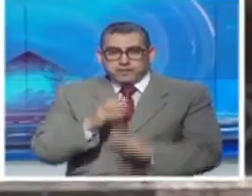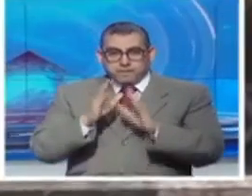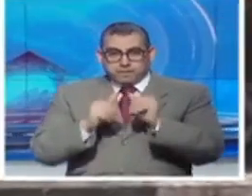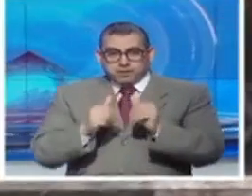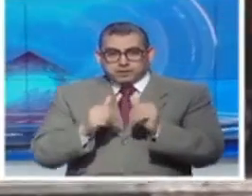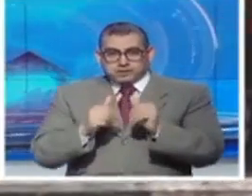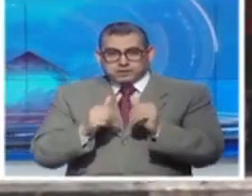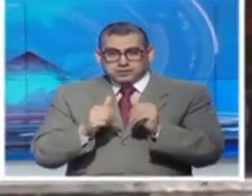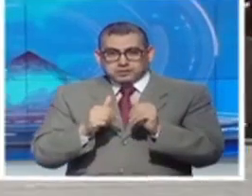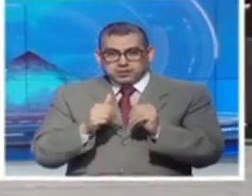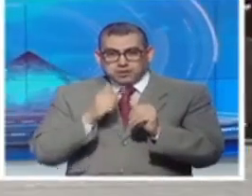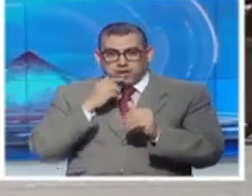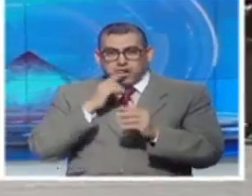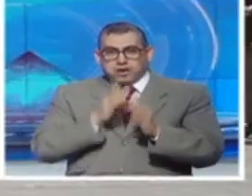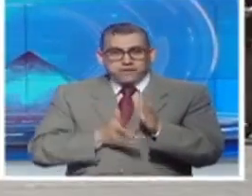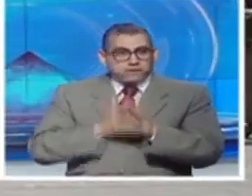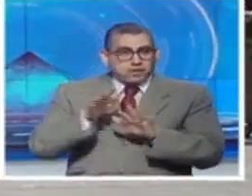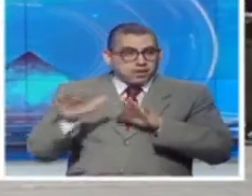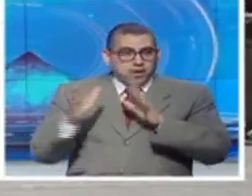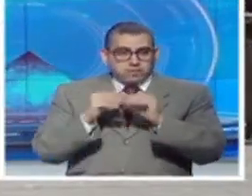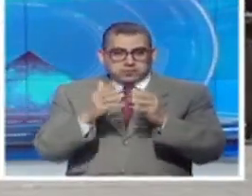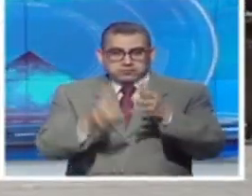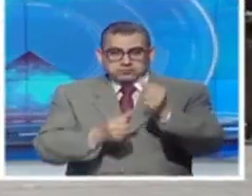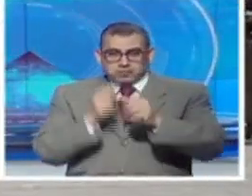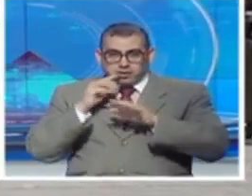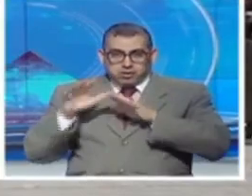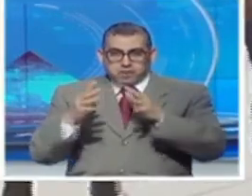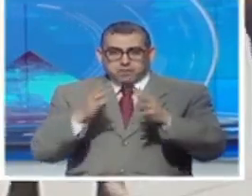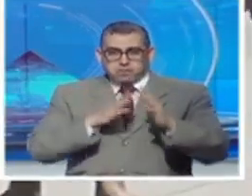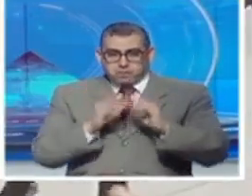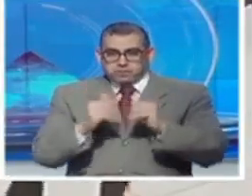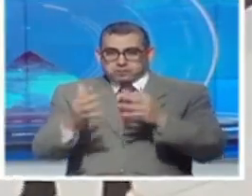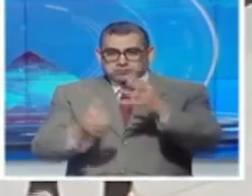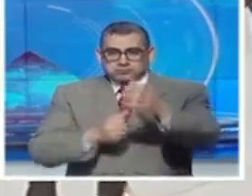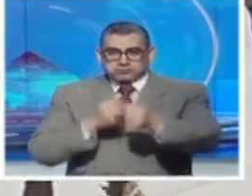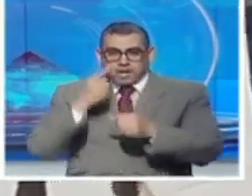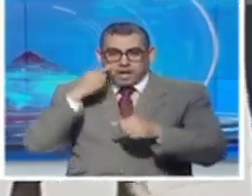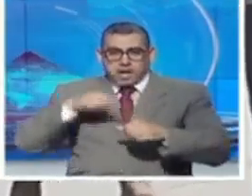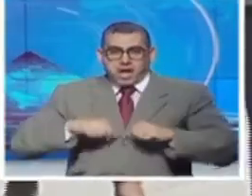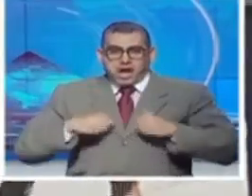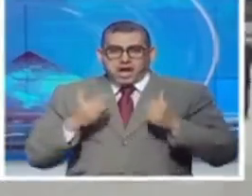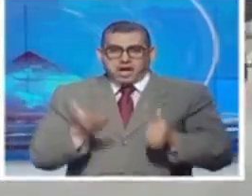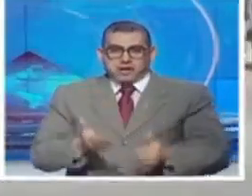مصر الملاذ الآمن للباحثين عن الحياة.